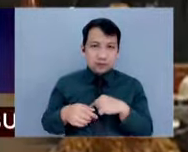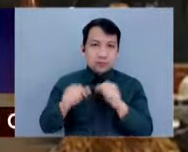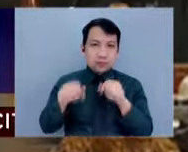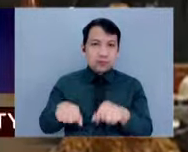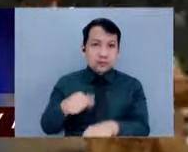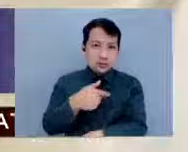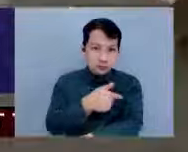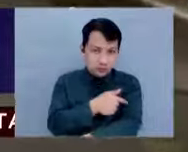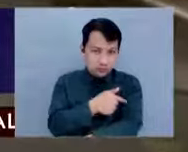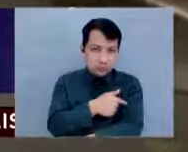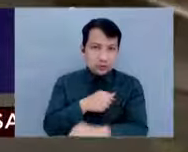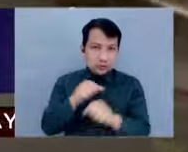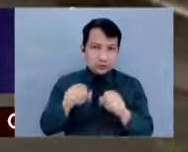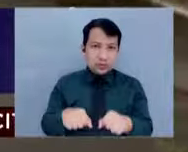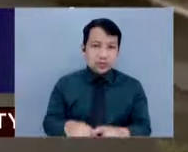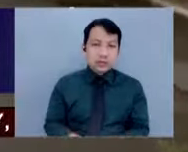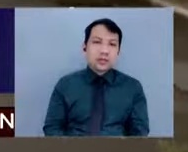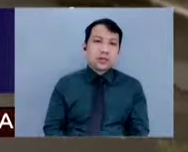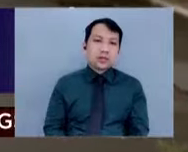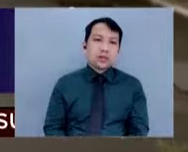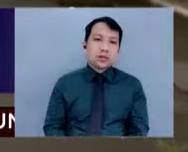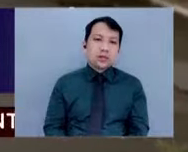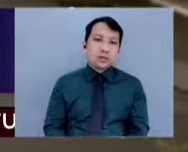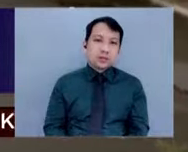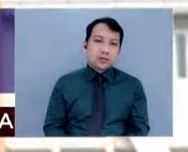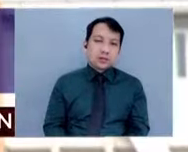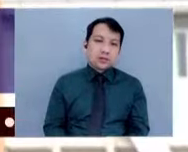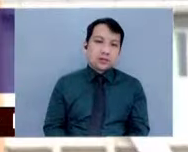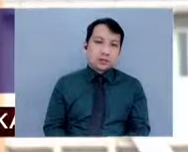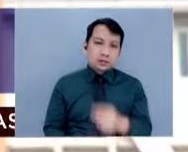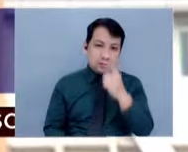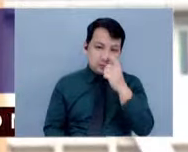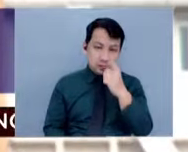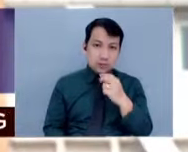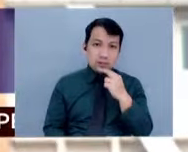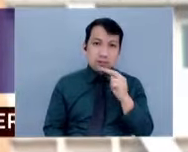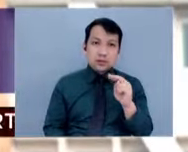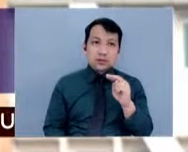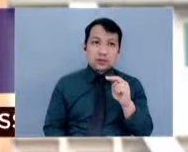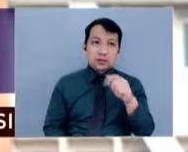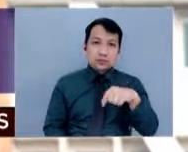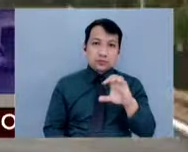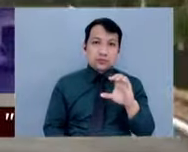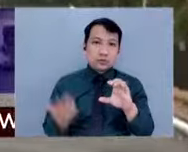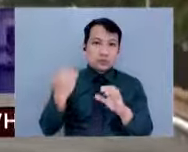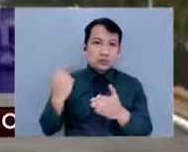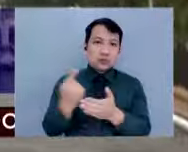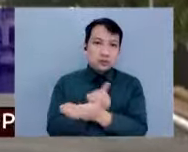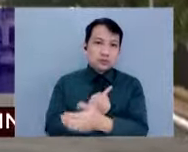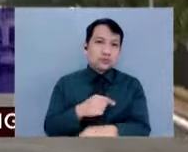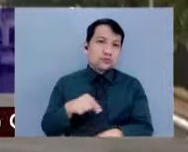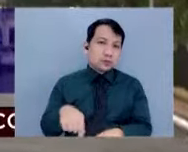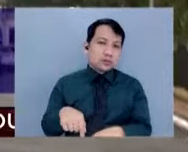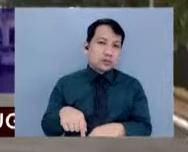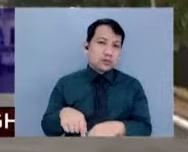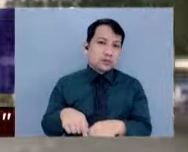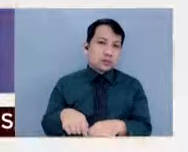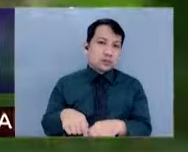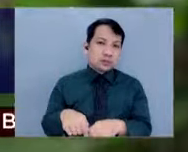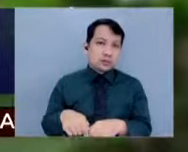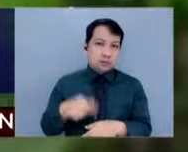bakunaan. Una nang nagdeklara ng outbreak ang Quezon City noong nakaraang linggo, kung saan 4 na ang nasawi ngayong